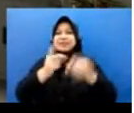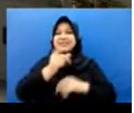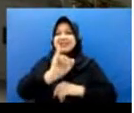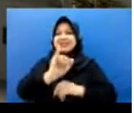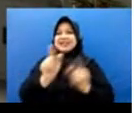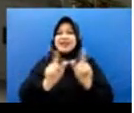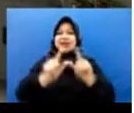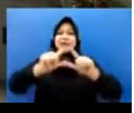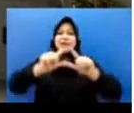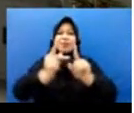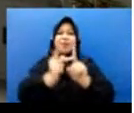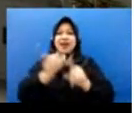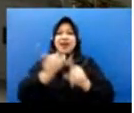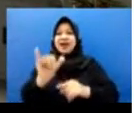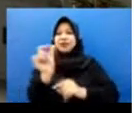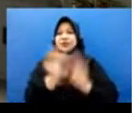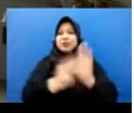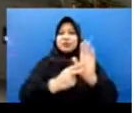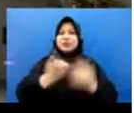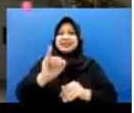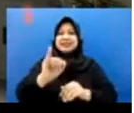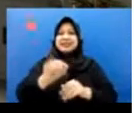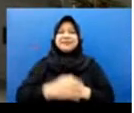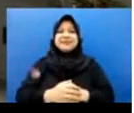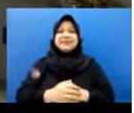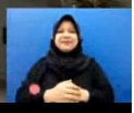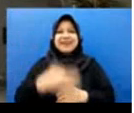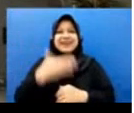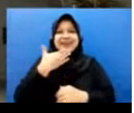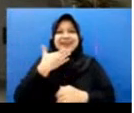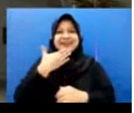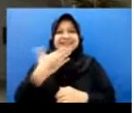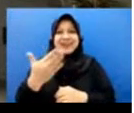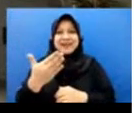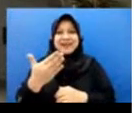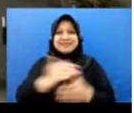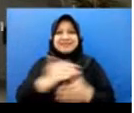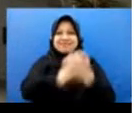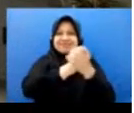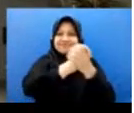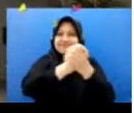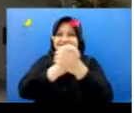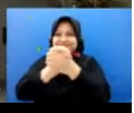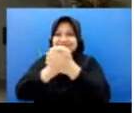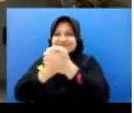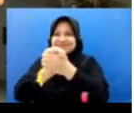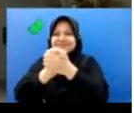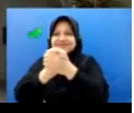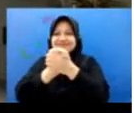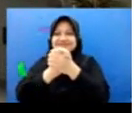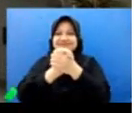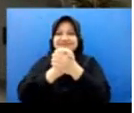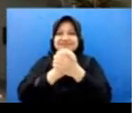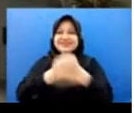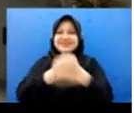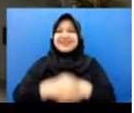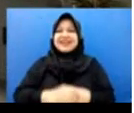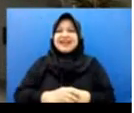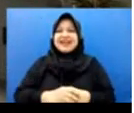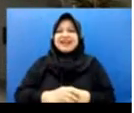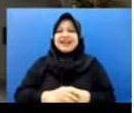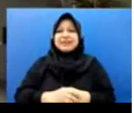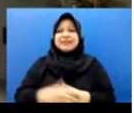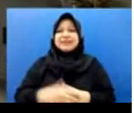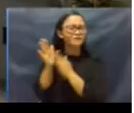Yeay! Selamat Ibu Guru Sri Wahyuni. Ibu Sri Wahyuni, selamat ya Ibu ya. Dan untuk Bapak dan Ibu Guru yang lain, jangan